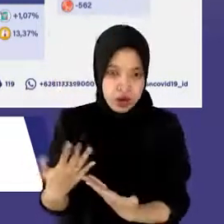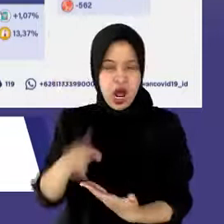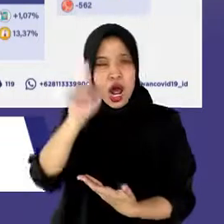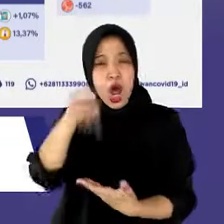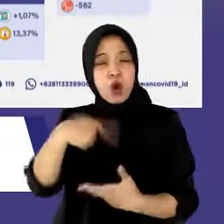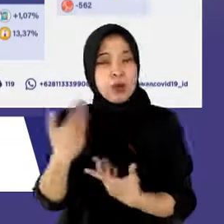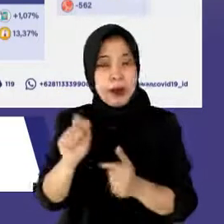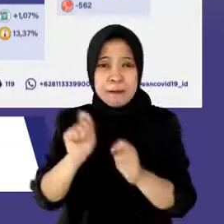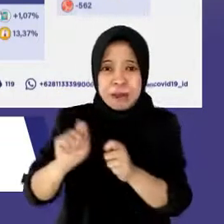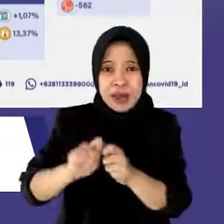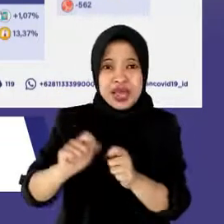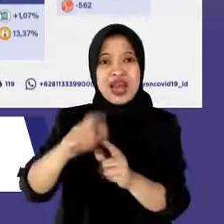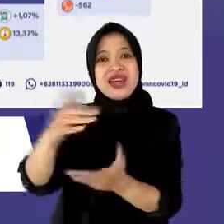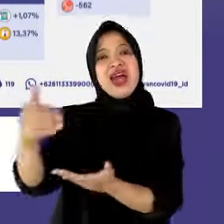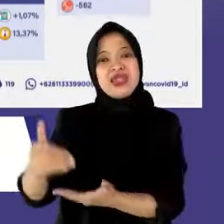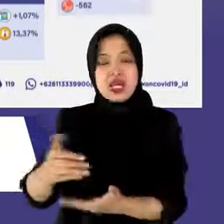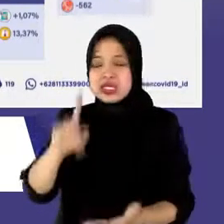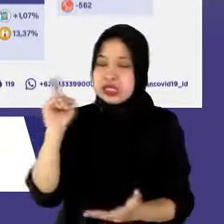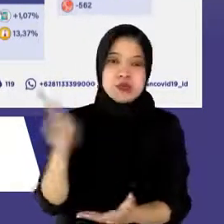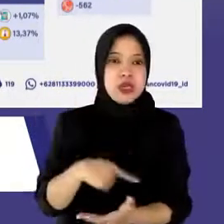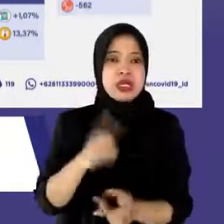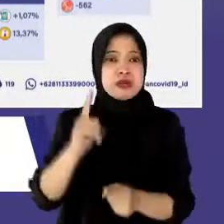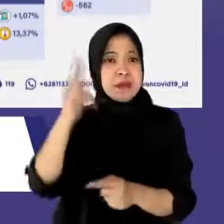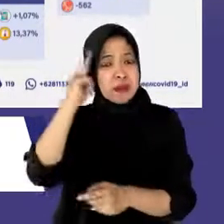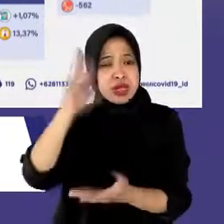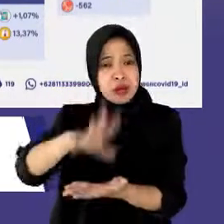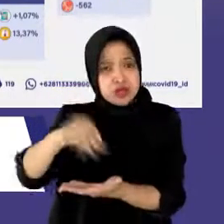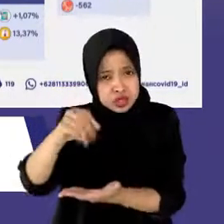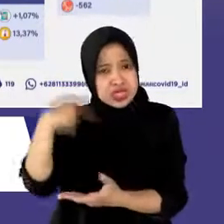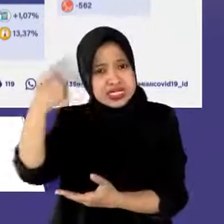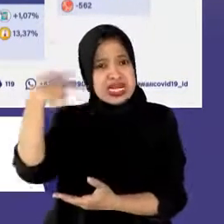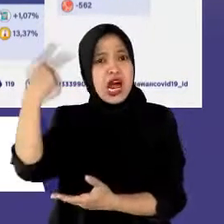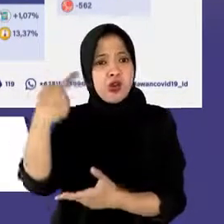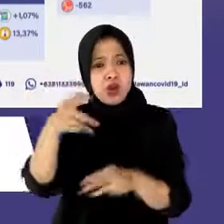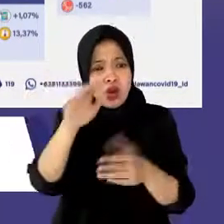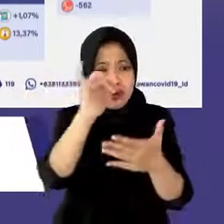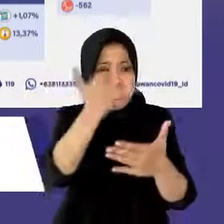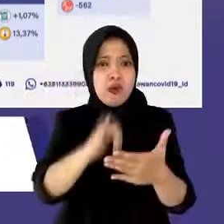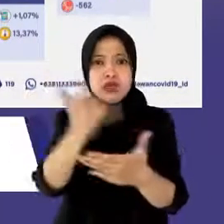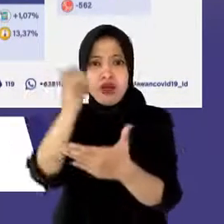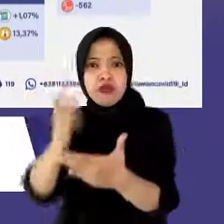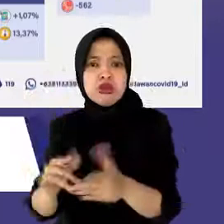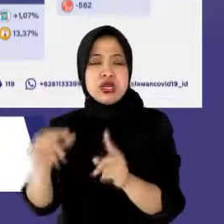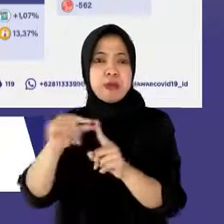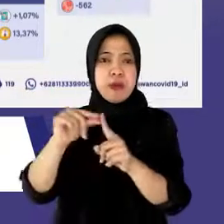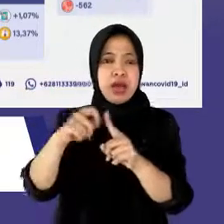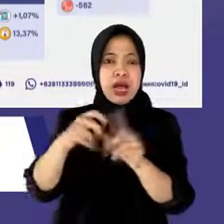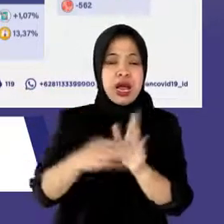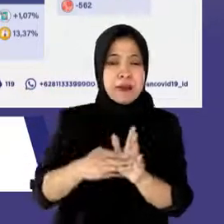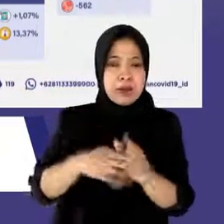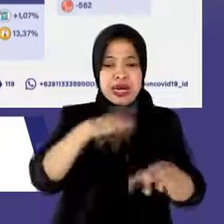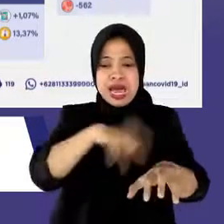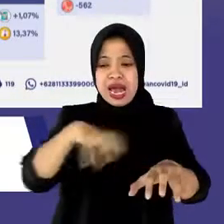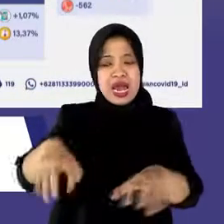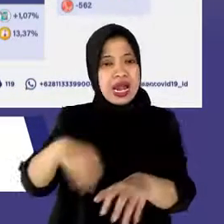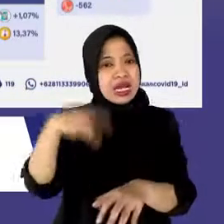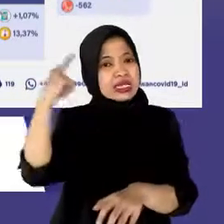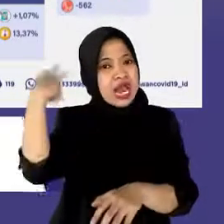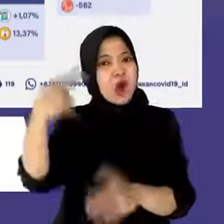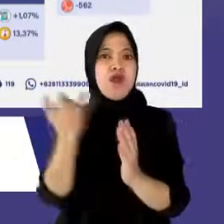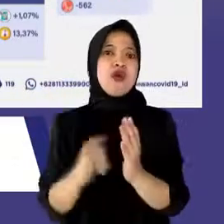melakukan perbaikan Hai pemerintah pusat secara rutin melakukan evaluasi PKM di tiap daerah